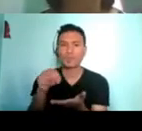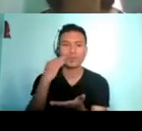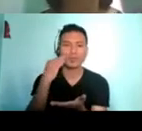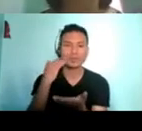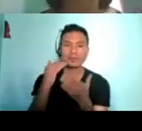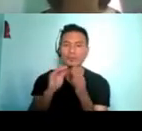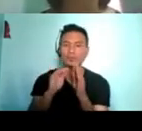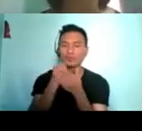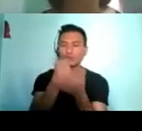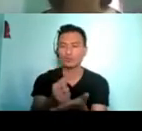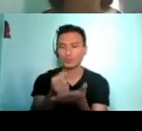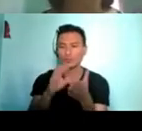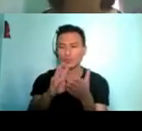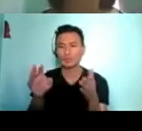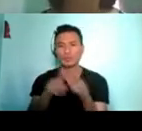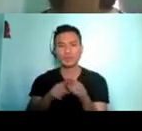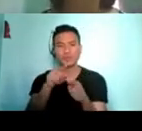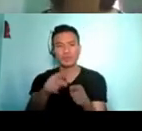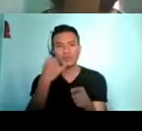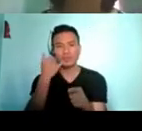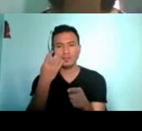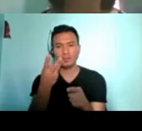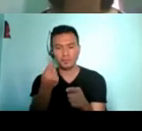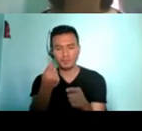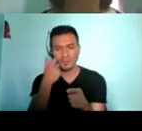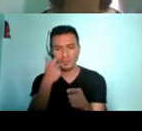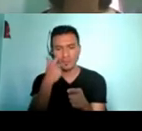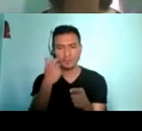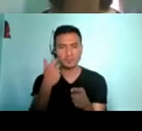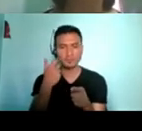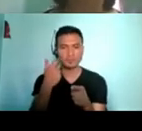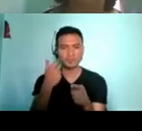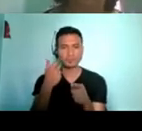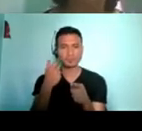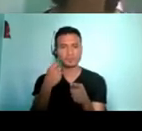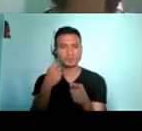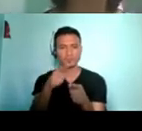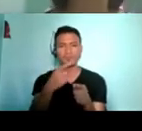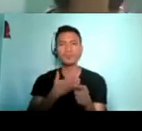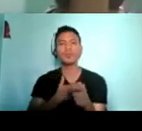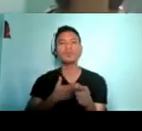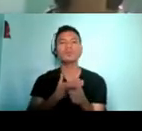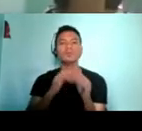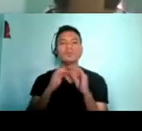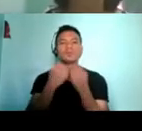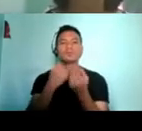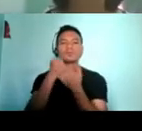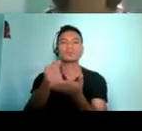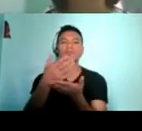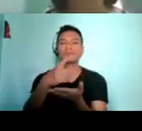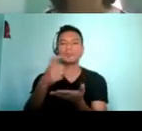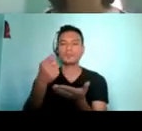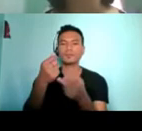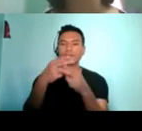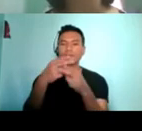सहयोगबाट चाहिँ उनीहरूले पनि यो हटलाइन नम्बर चाहिँ उहाँहरूलाई के अरे यो मनोसामाजिक सहयोगको लागि चाहिँ निःशुल्क